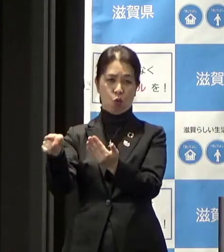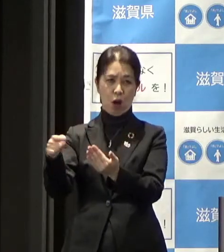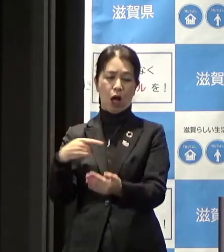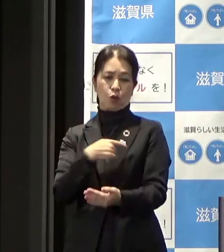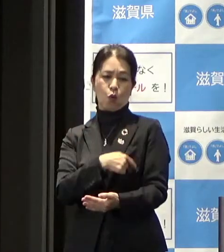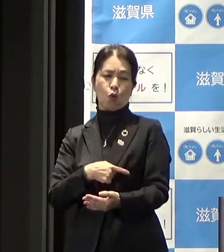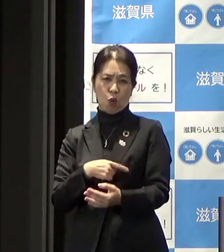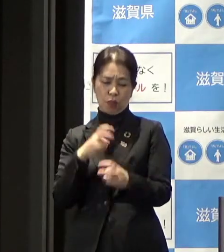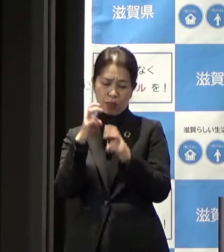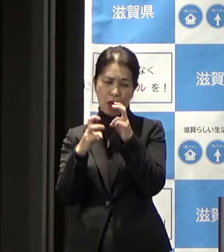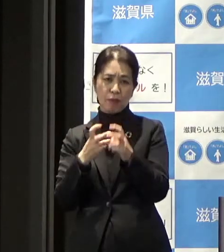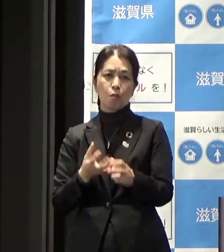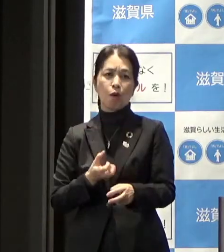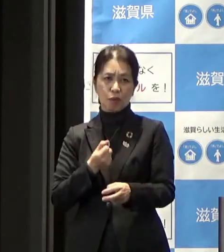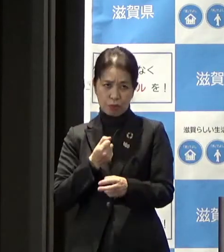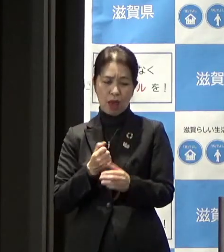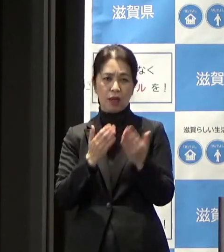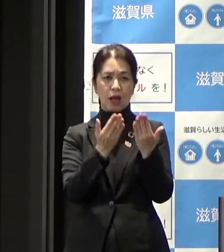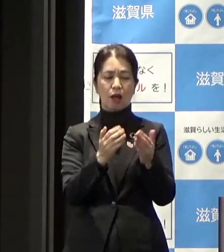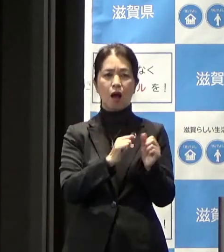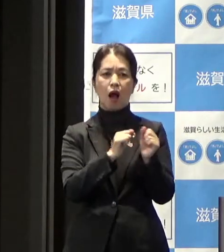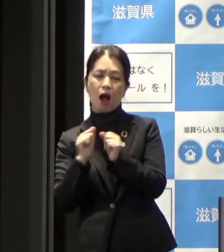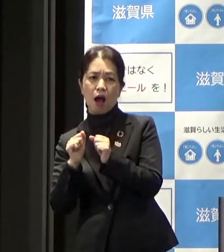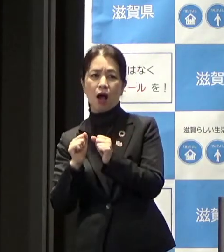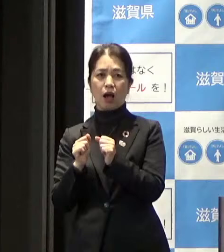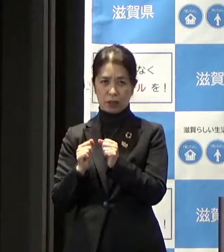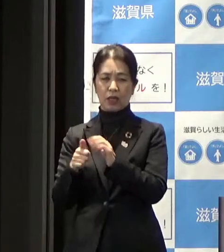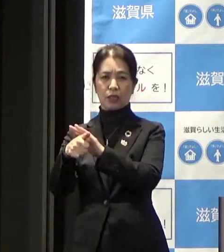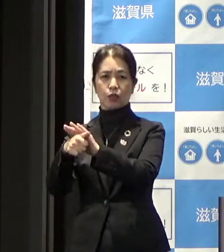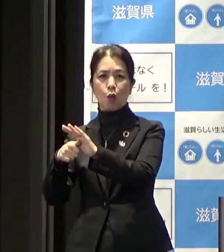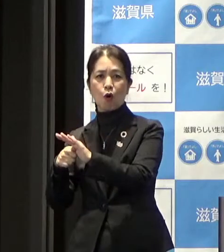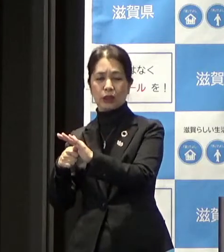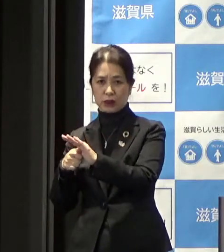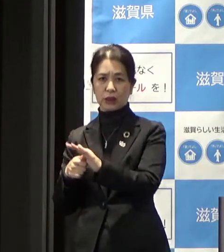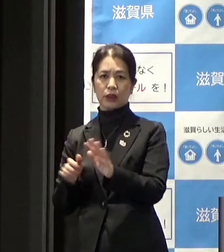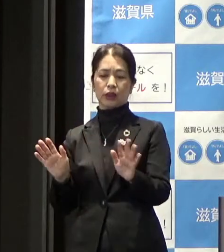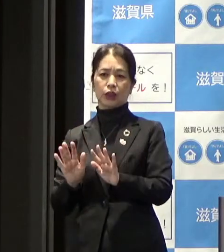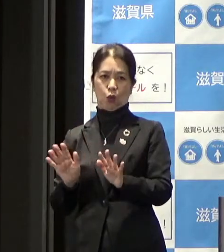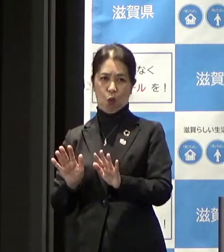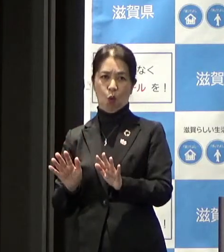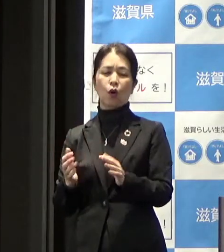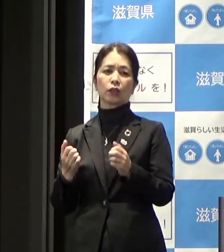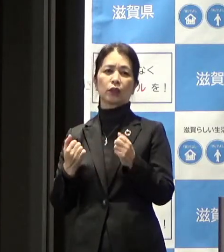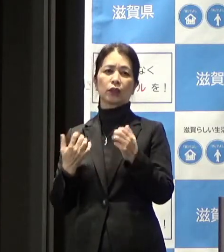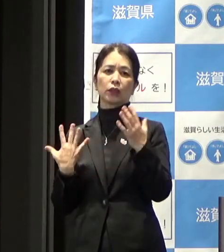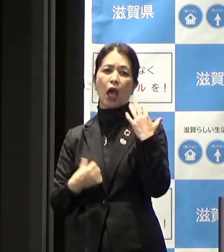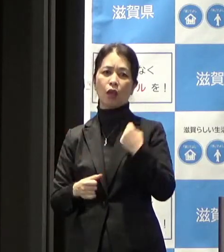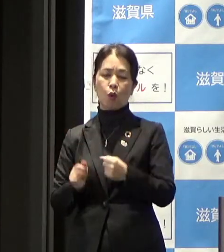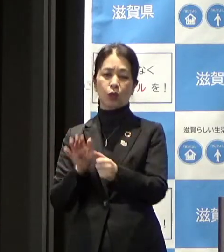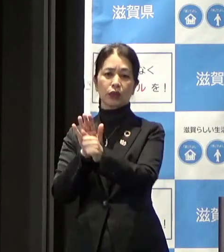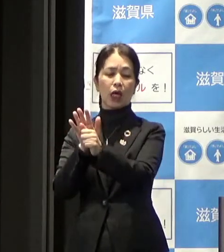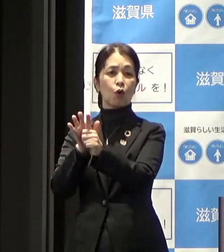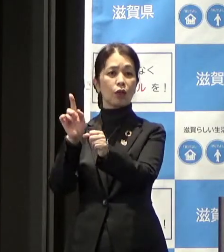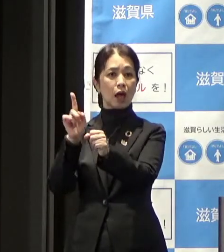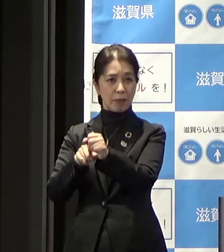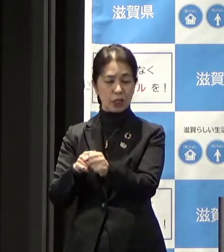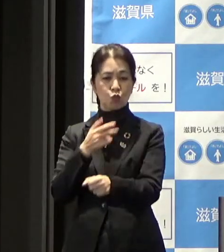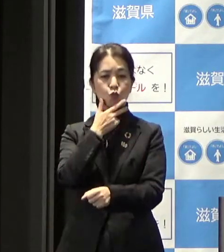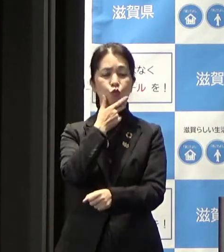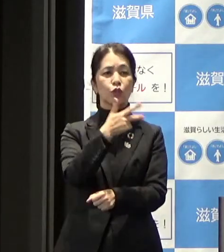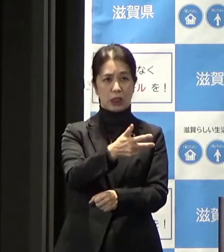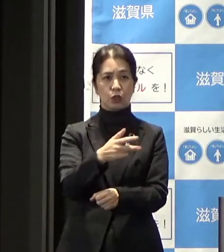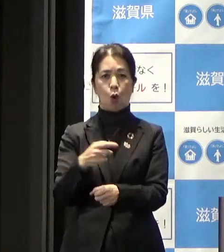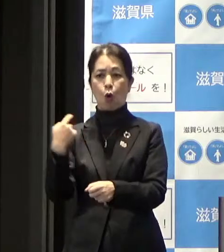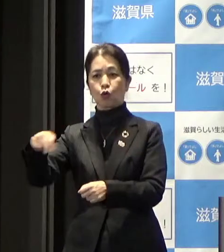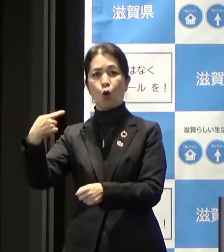に悩みを抱え、不登校や引きこもり状態等にある児童・生徒の皆さんへの支援のため、福祉と教